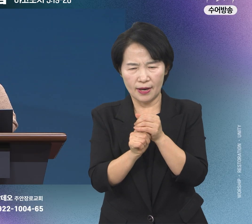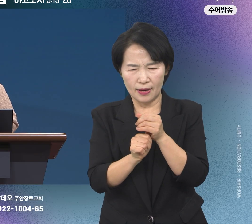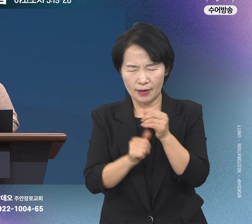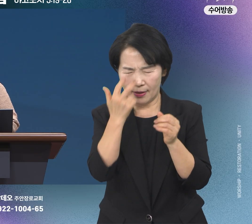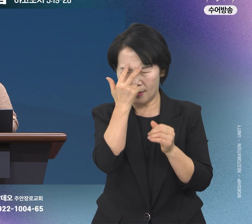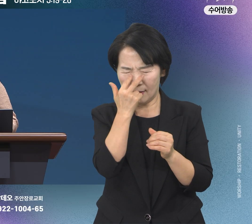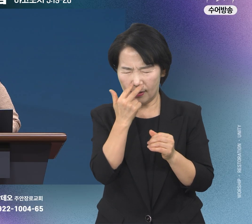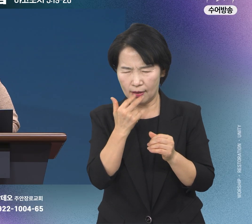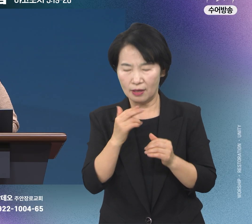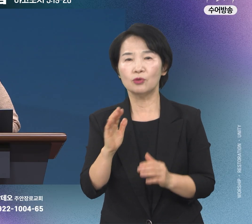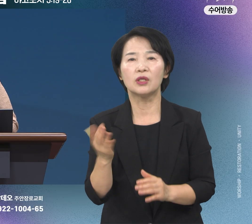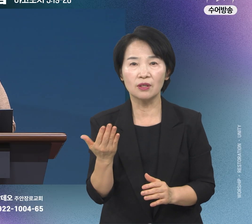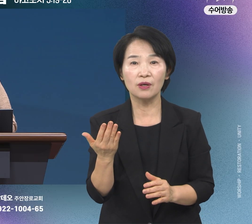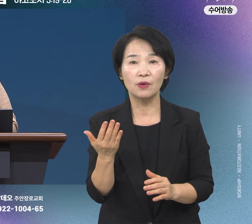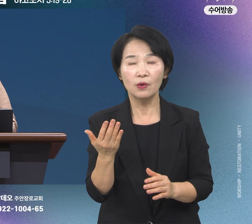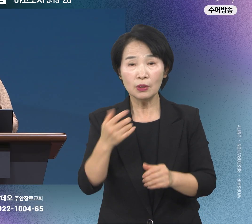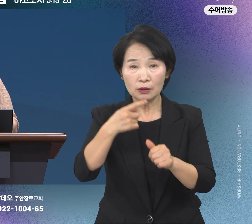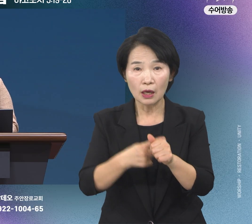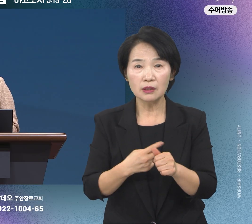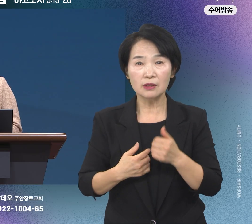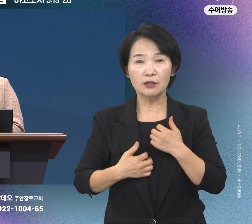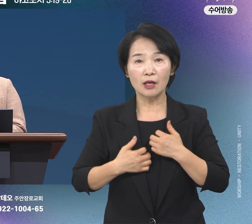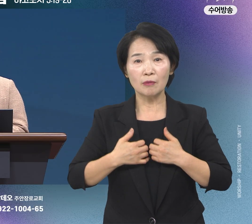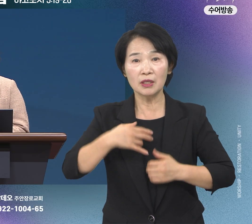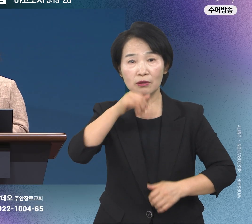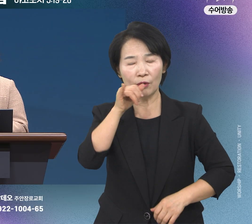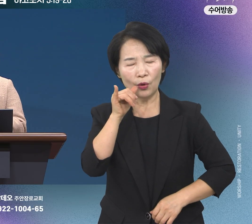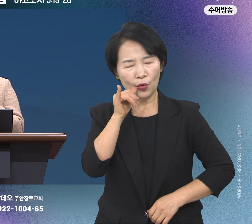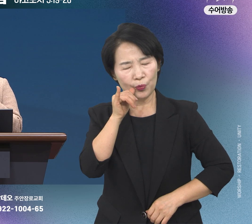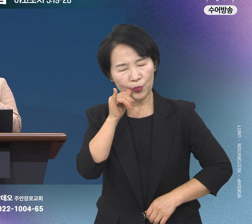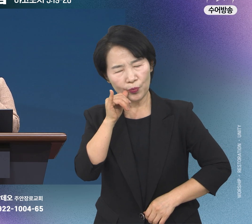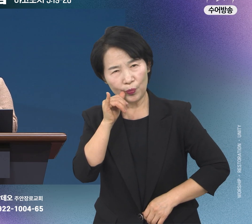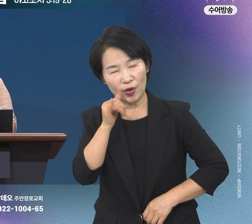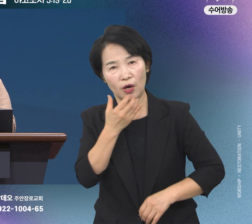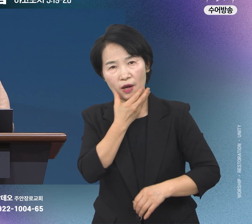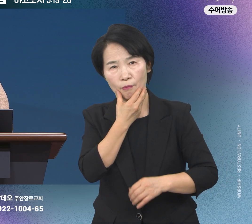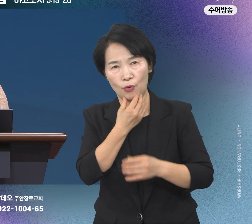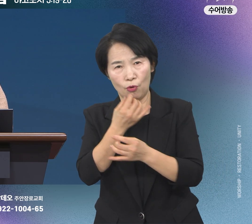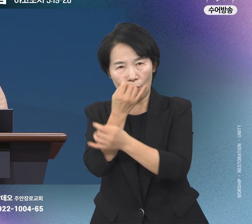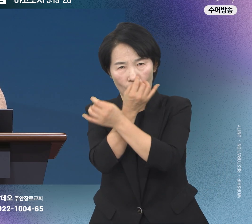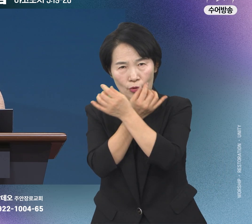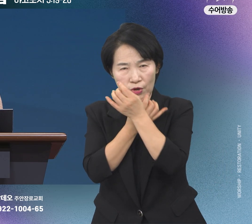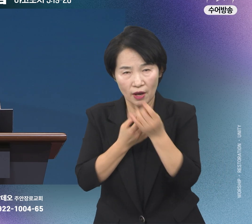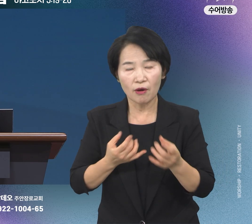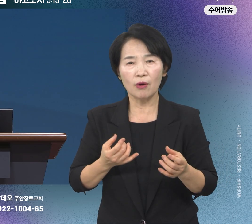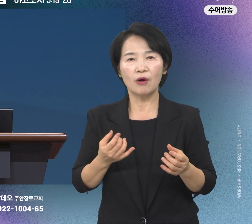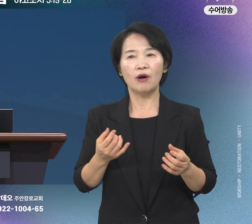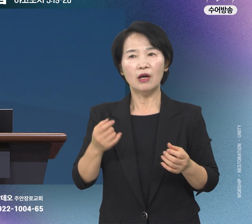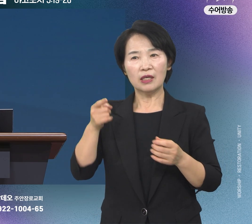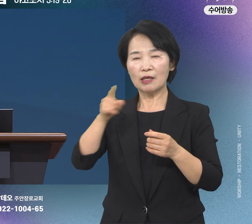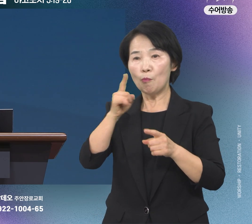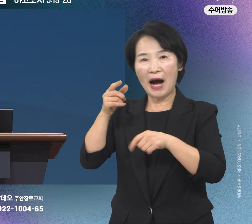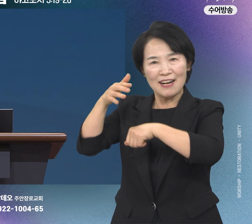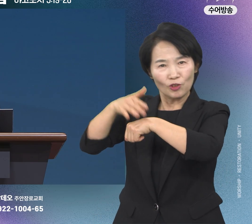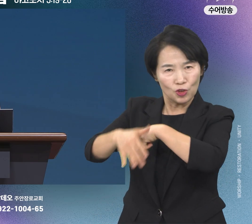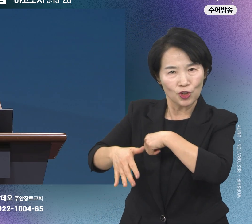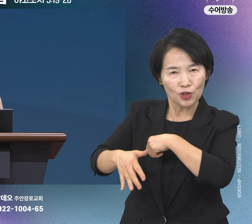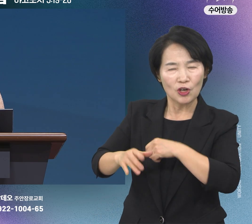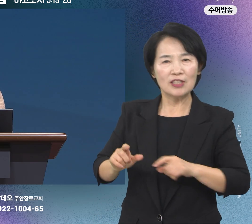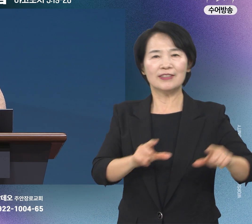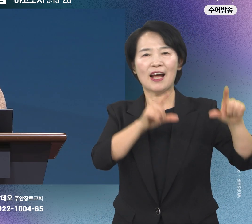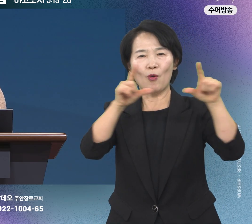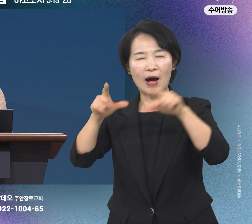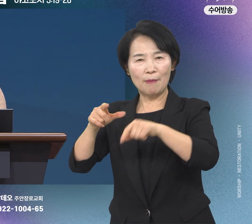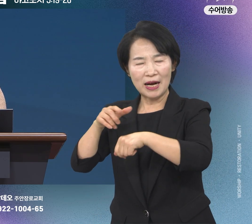재밌게 했습니다. 신나게 했습니다. 행복하게 했습니다. 신천지에서 말하는 방법, 말투, 어떻게 생활해야